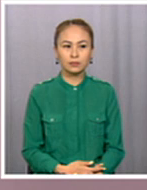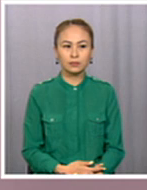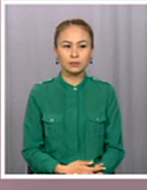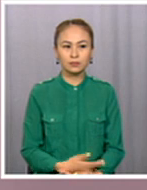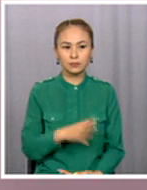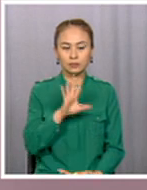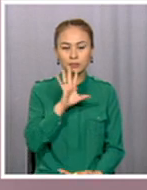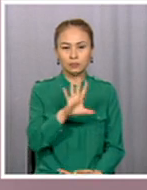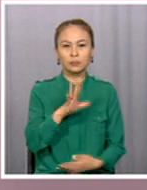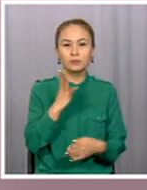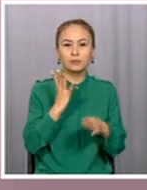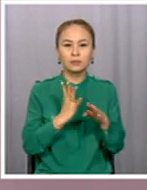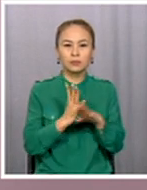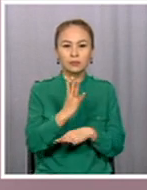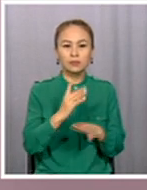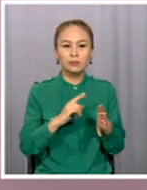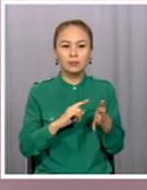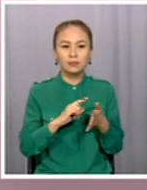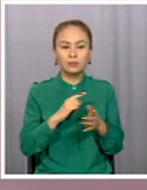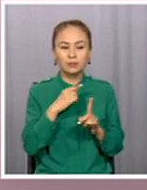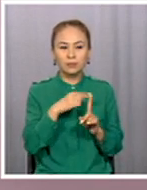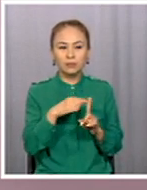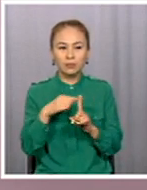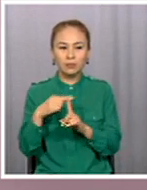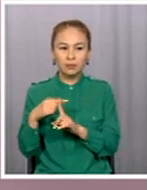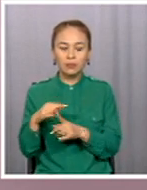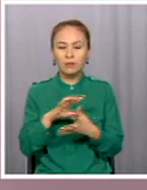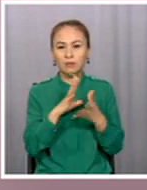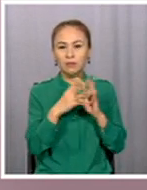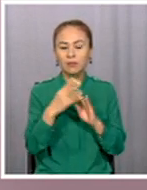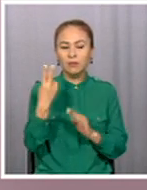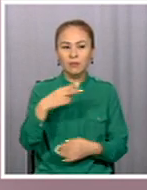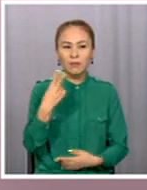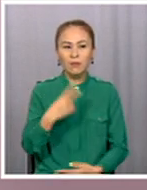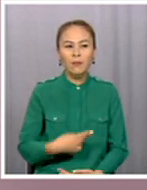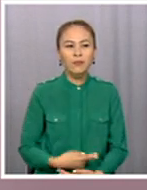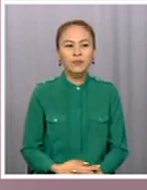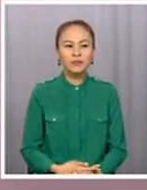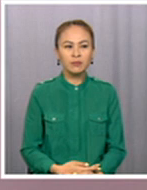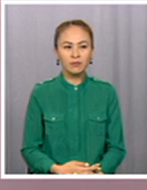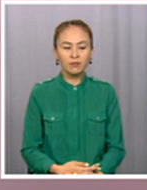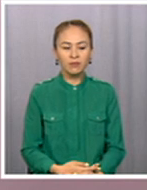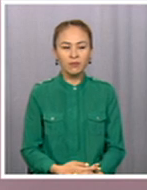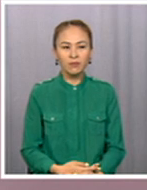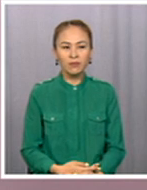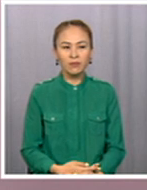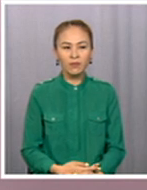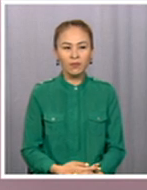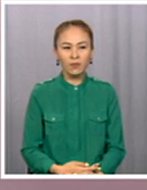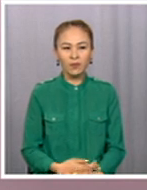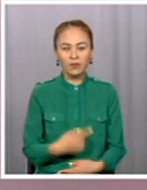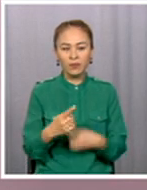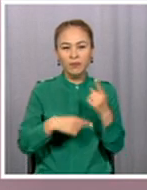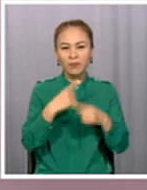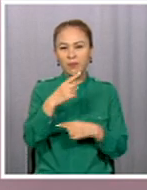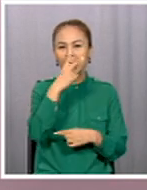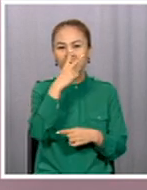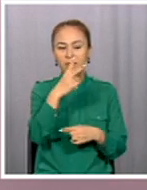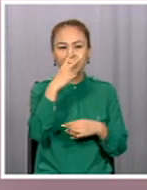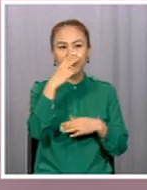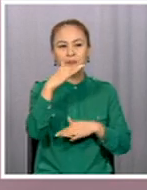5-ті 4 рет қосамыз. Мәні 20 сантиметрге тең. Келесі үшінші